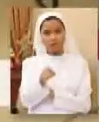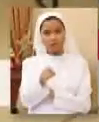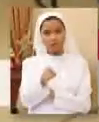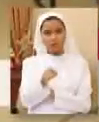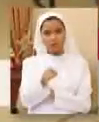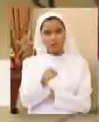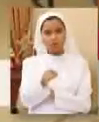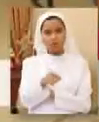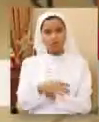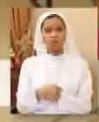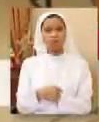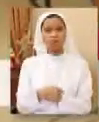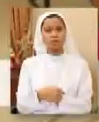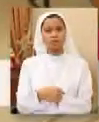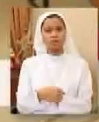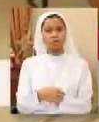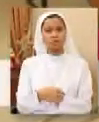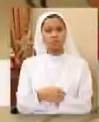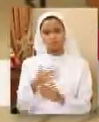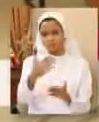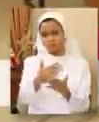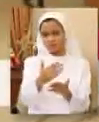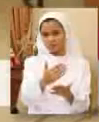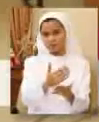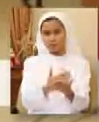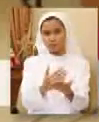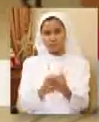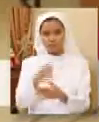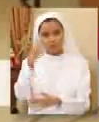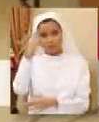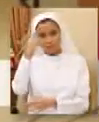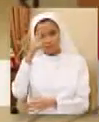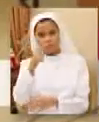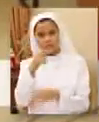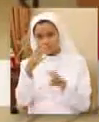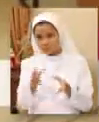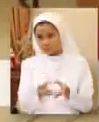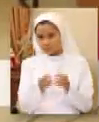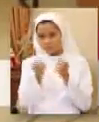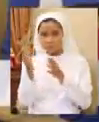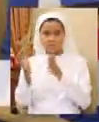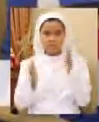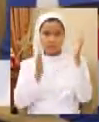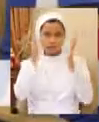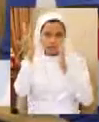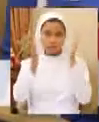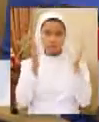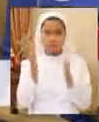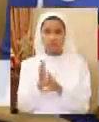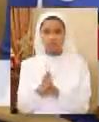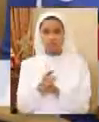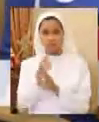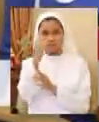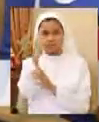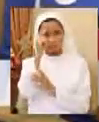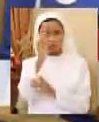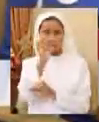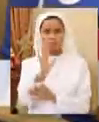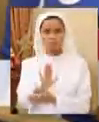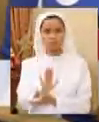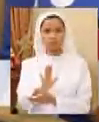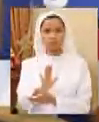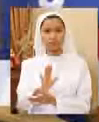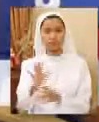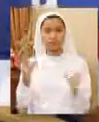paano ano bang qualification para mabigyan o matawan ng serbisyo kang sa itong congregations ini